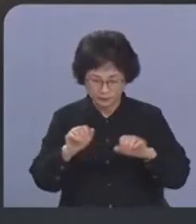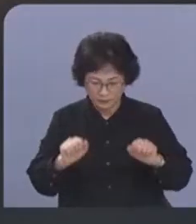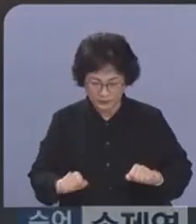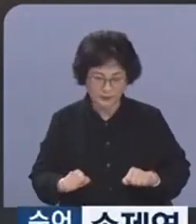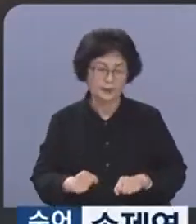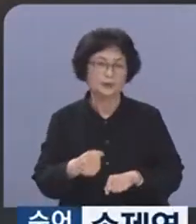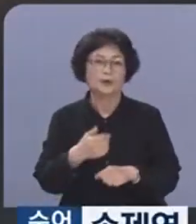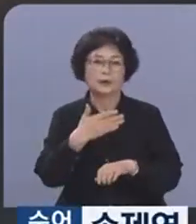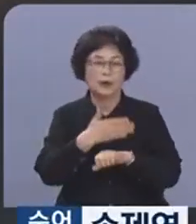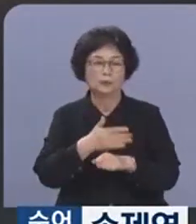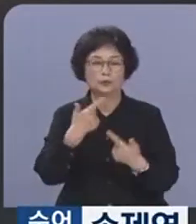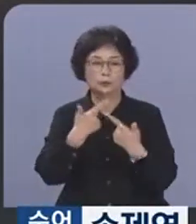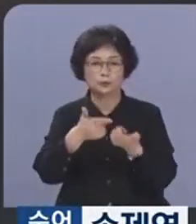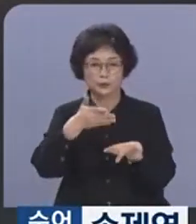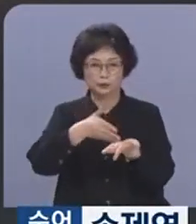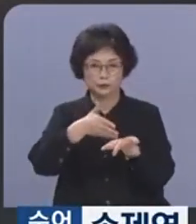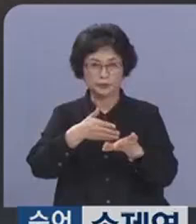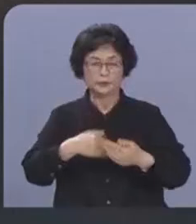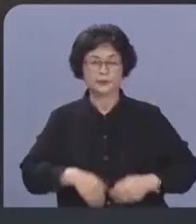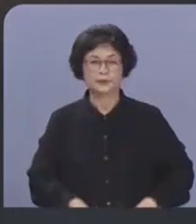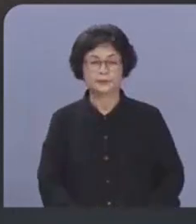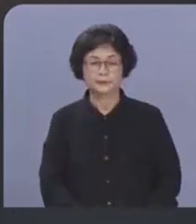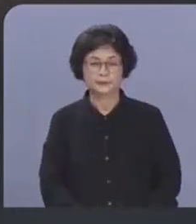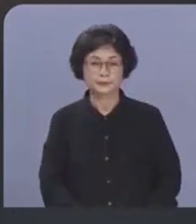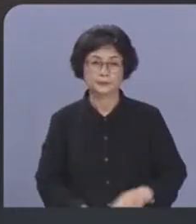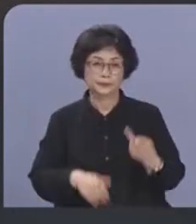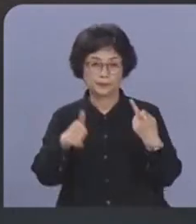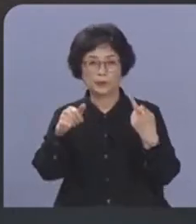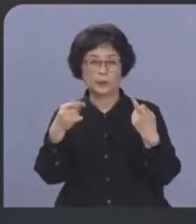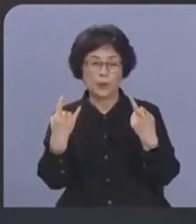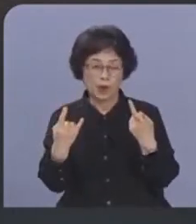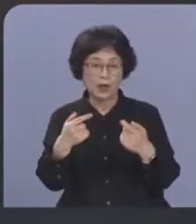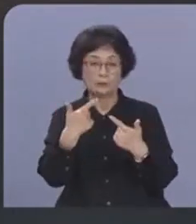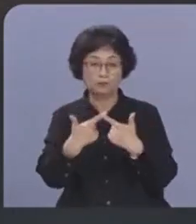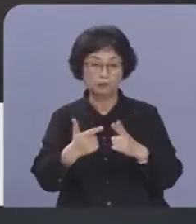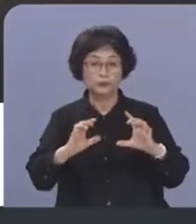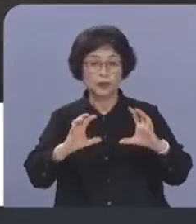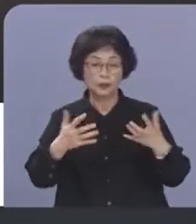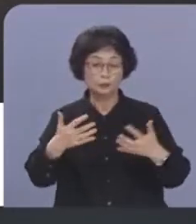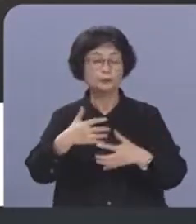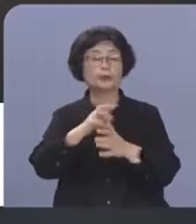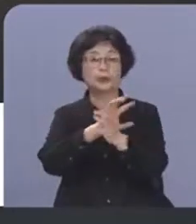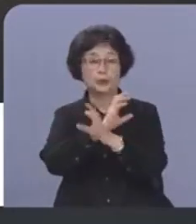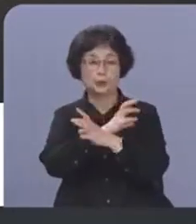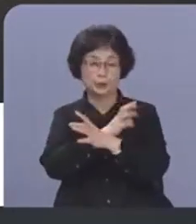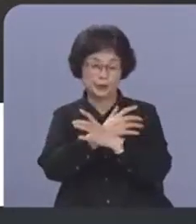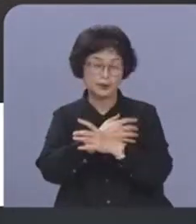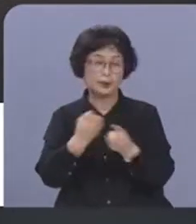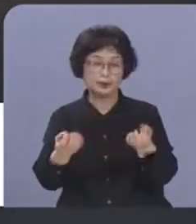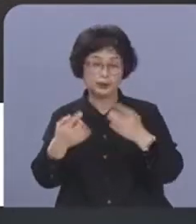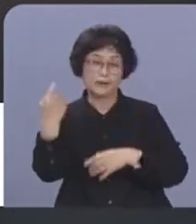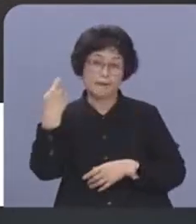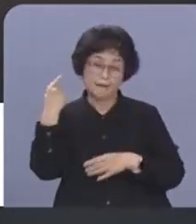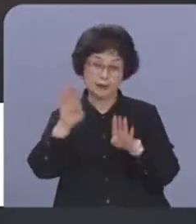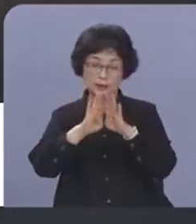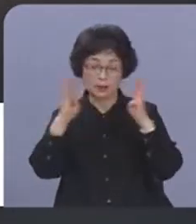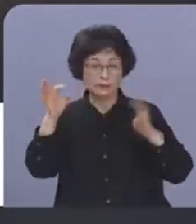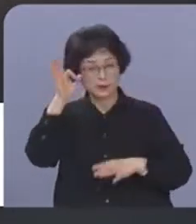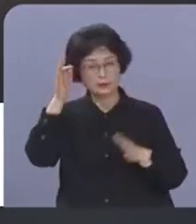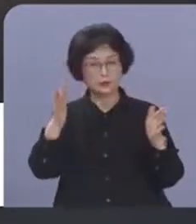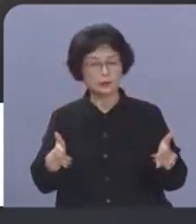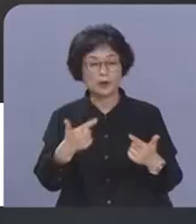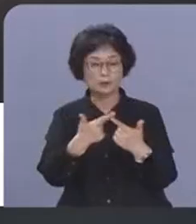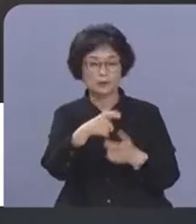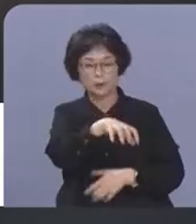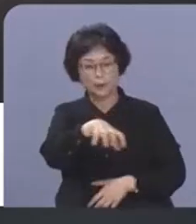안녕하십니까. KBS 9시 부산 뉴스입니다. 제12회 부산 국제 코미디 페스티벌이 어제 개막해 열흘간 부산